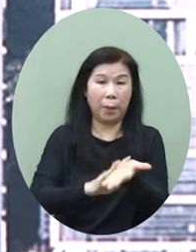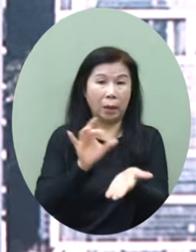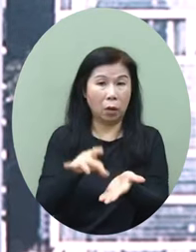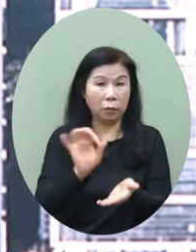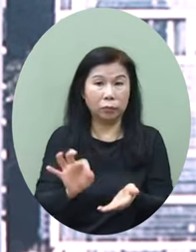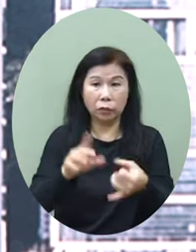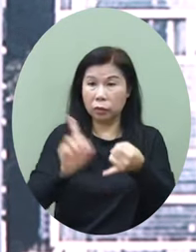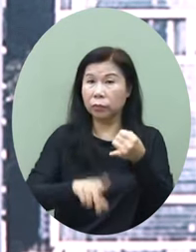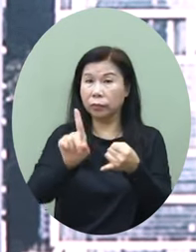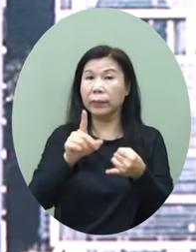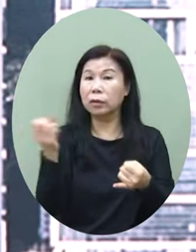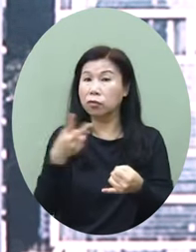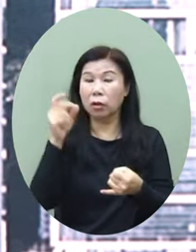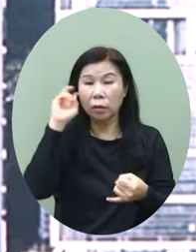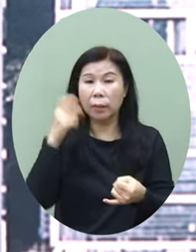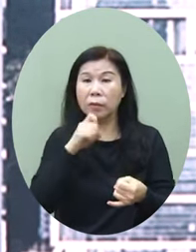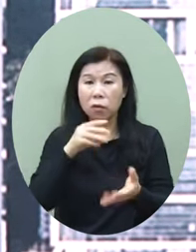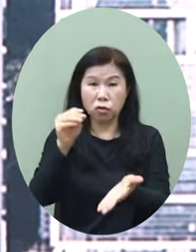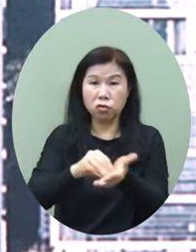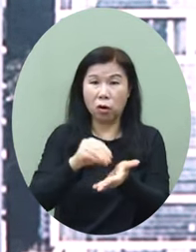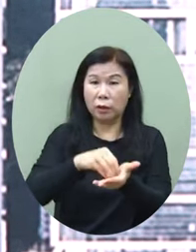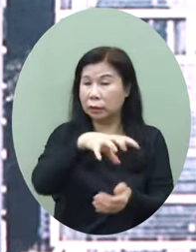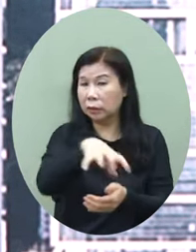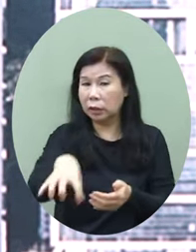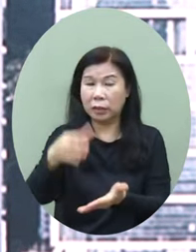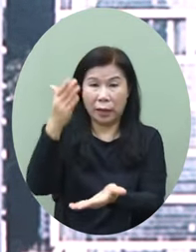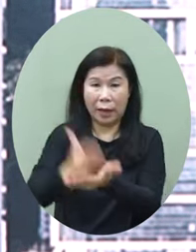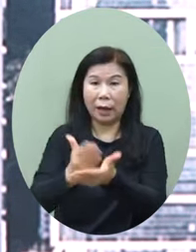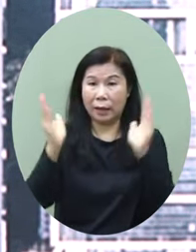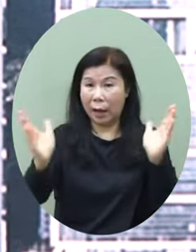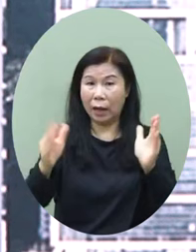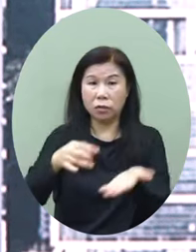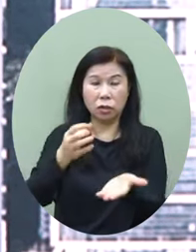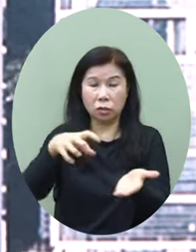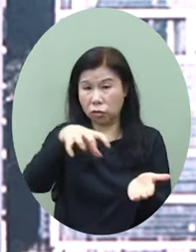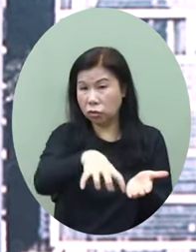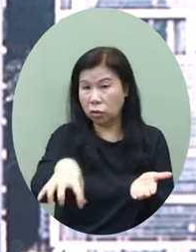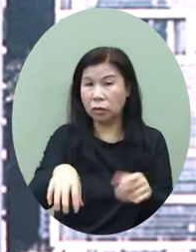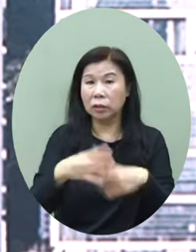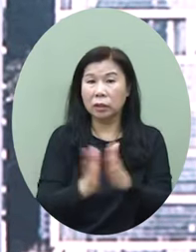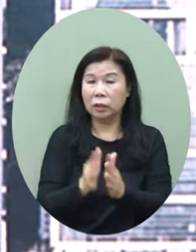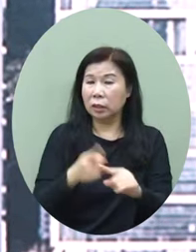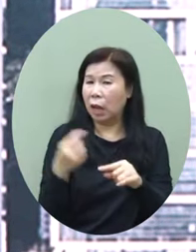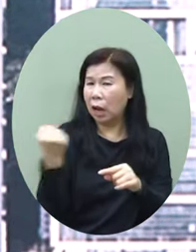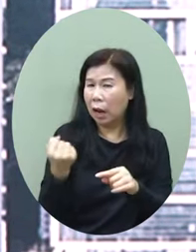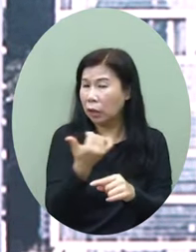最後一個因素考慮如何做指定區域受限區域當然是能力的配置